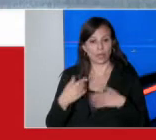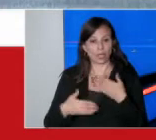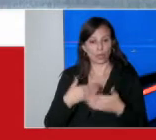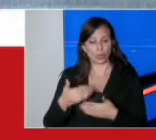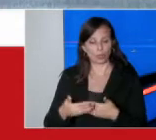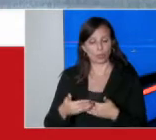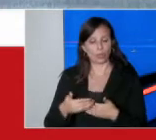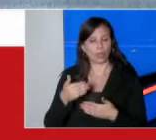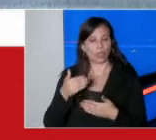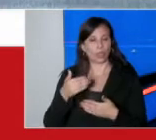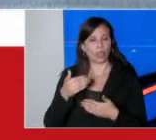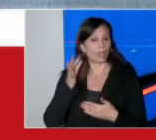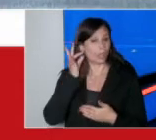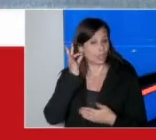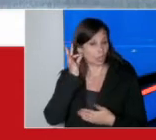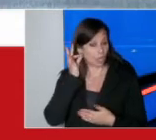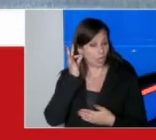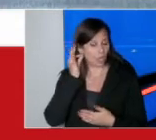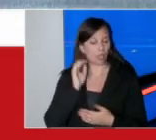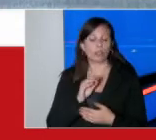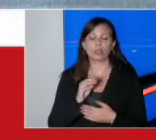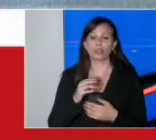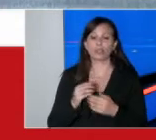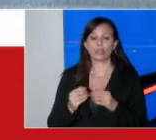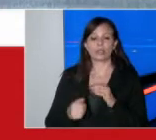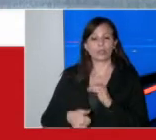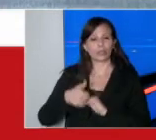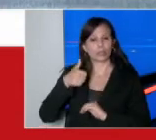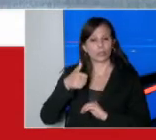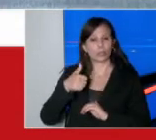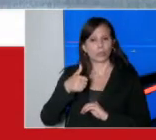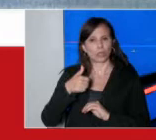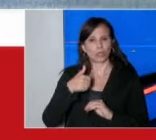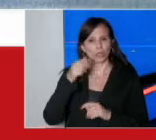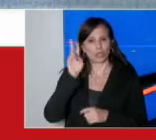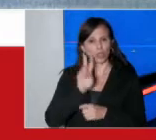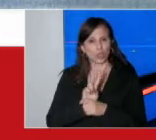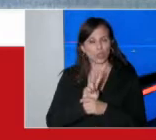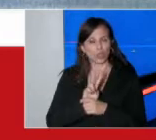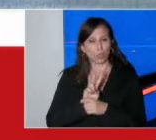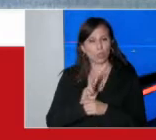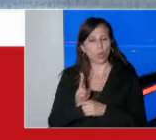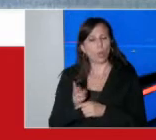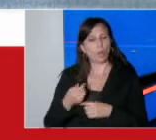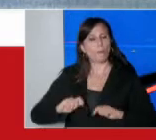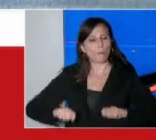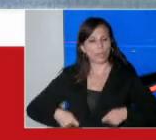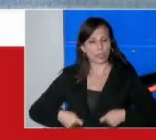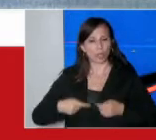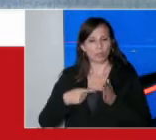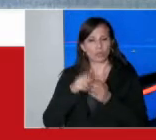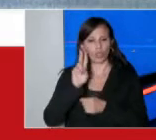האישה, התנהל דיון על נושא הקפאת ביציות לצורך שימור פוריות. כן? אחת הדוברות בדיון הייתה